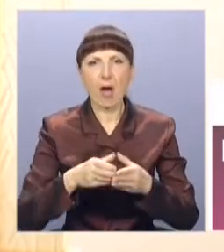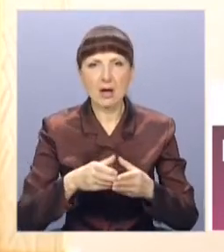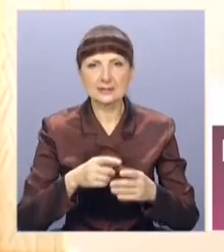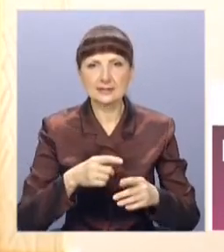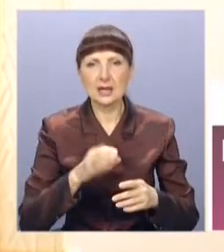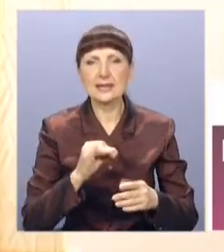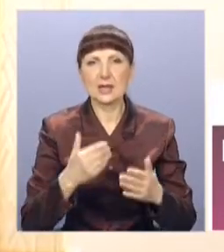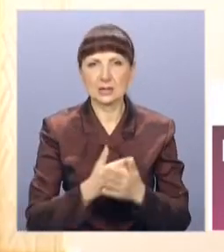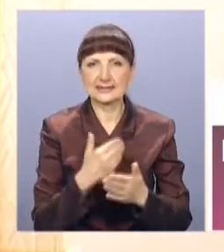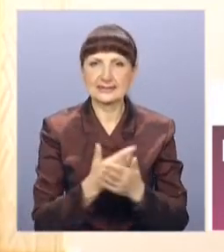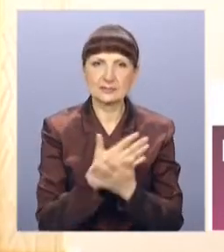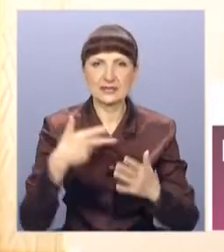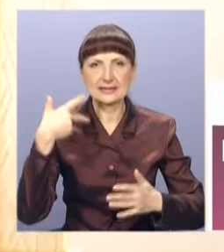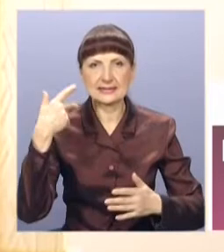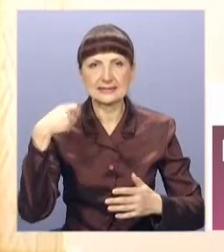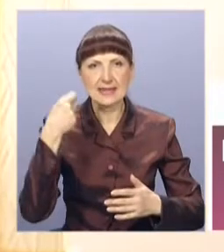и СМИ.